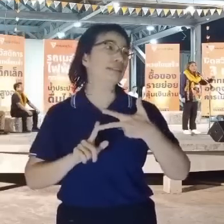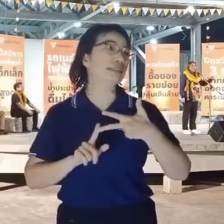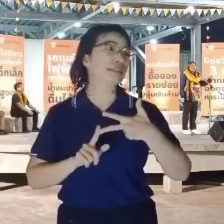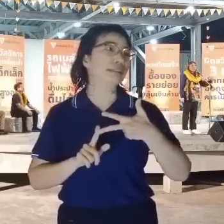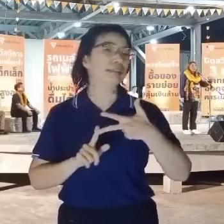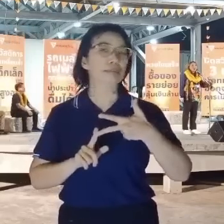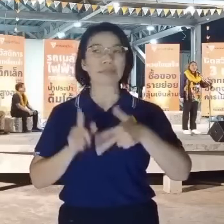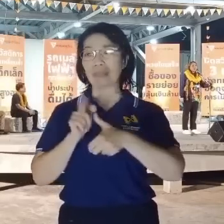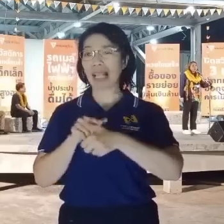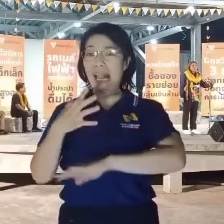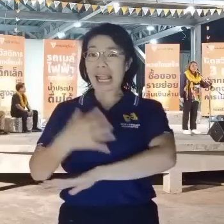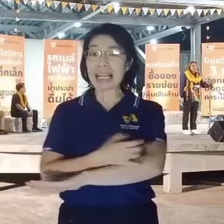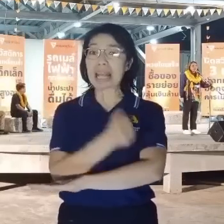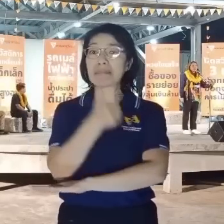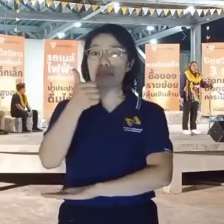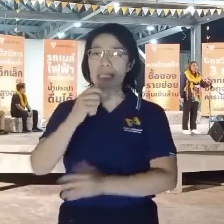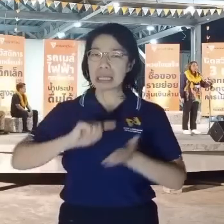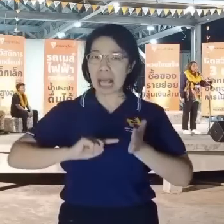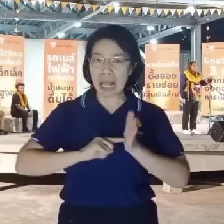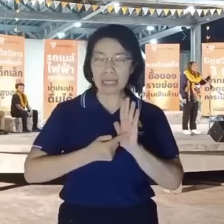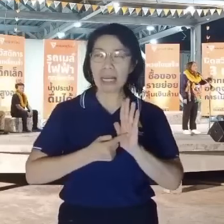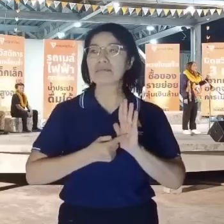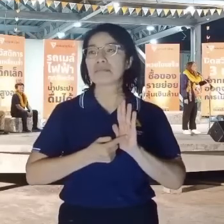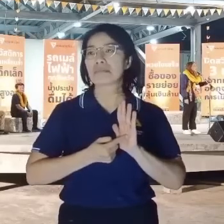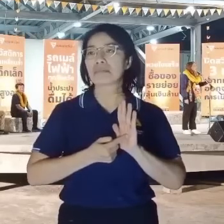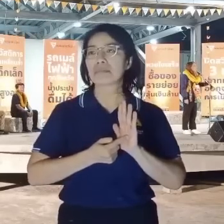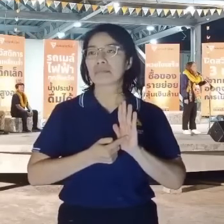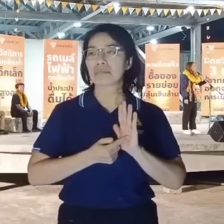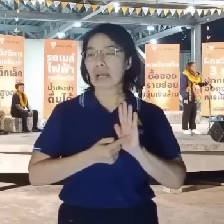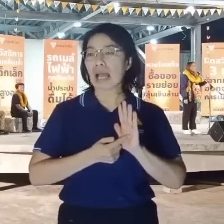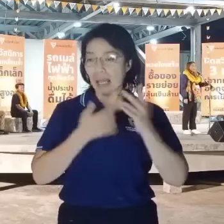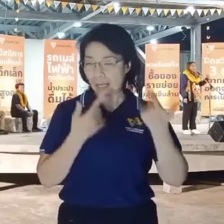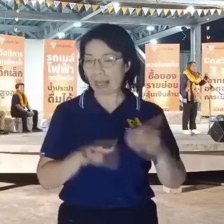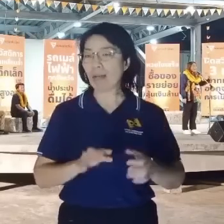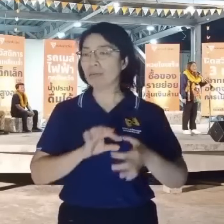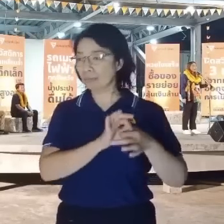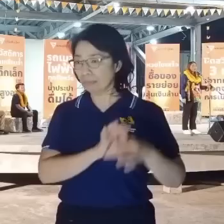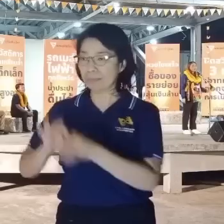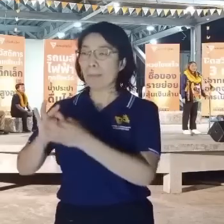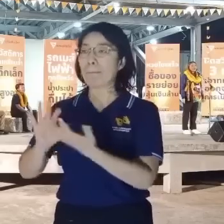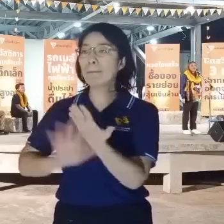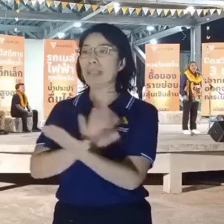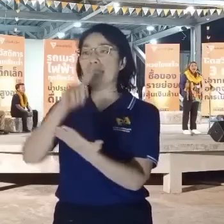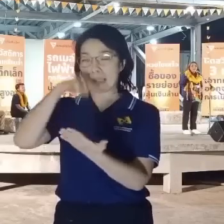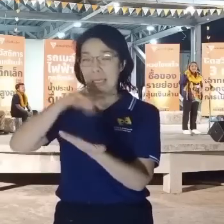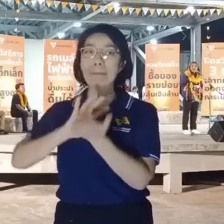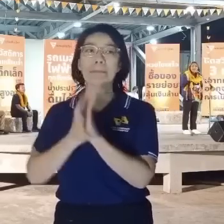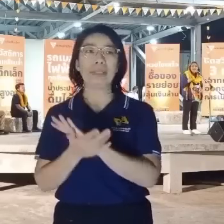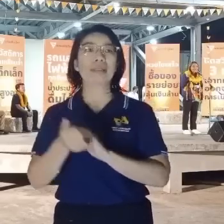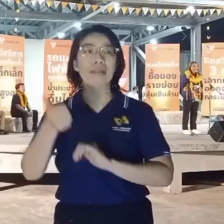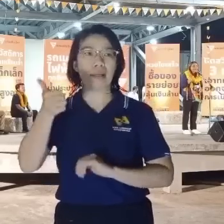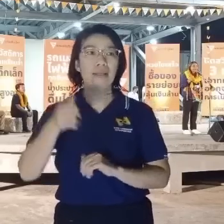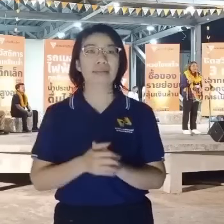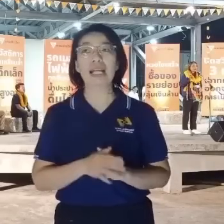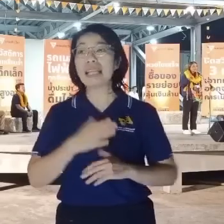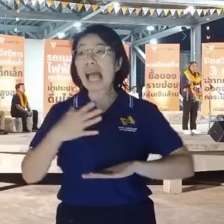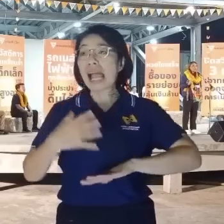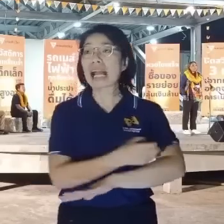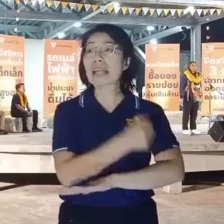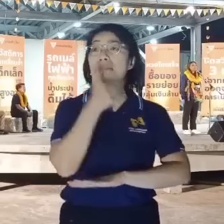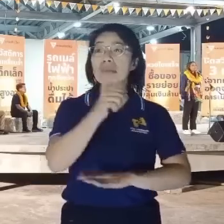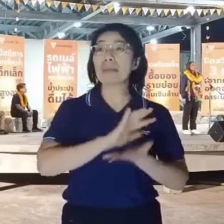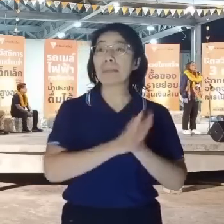การเมืองดีจะต้องเป็นจุดเริ่มต้นของทุกอย่างเพราะเราเชื่อว่าประเทศไทยจะไม่เปลี่ยนถ้าไม่เกิดการเมือง